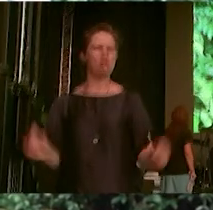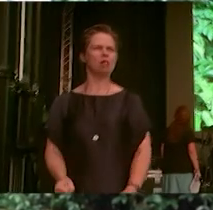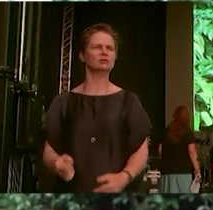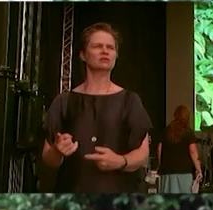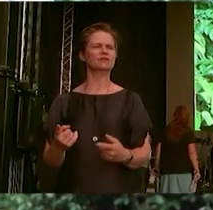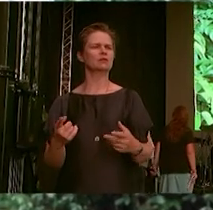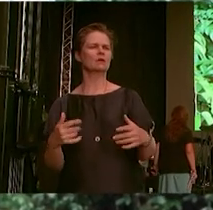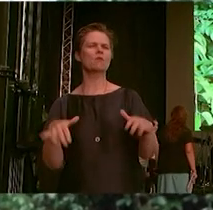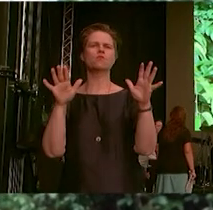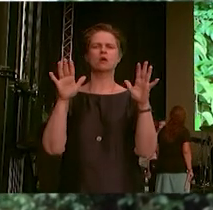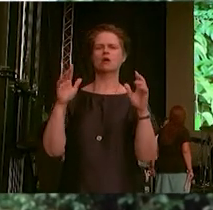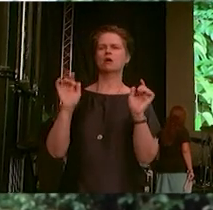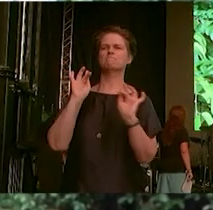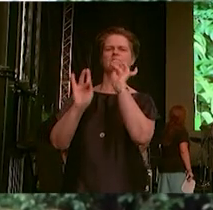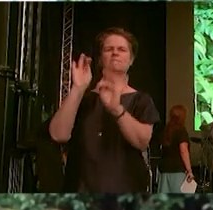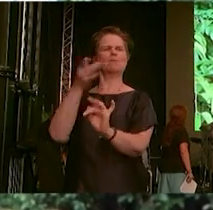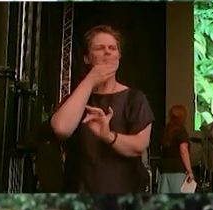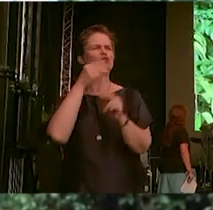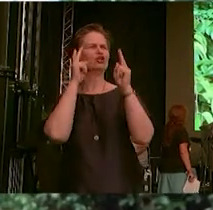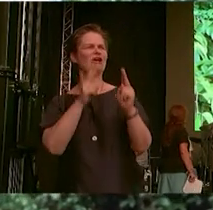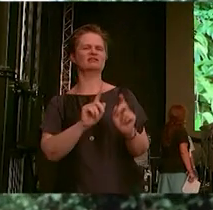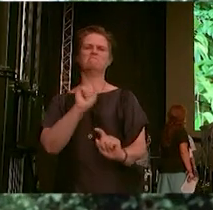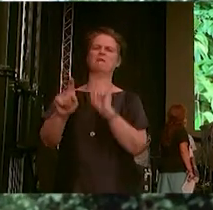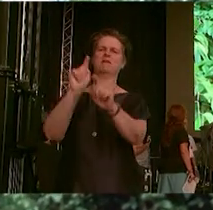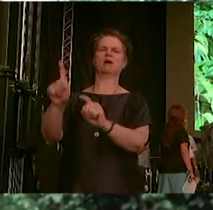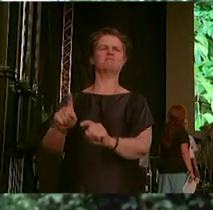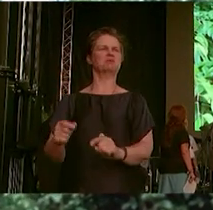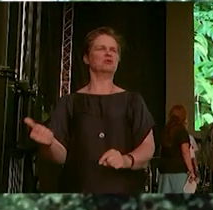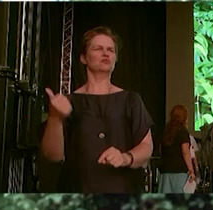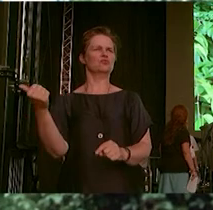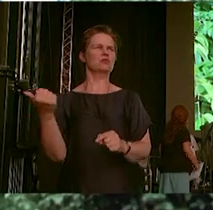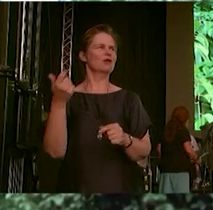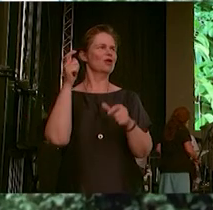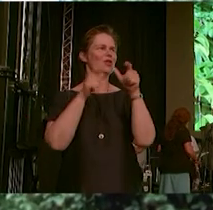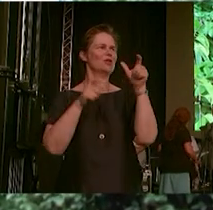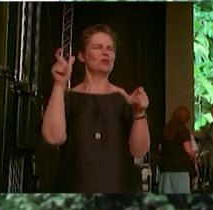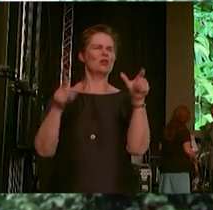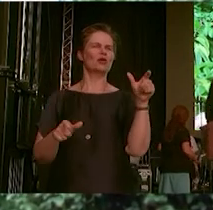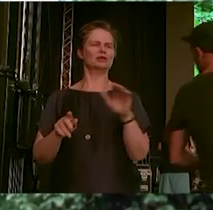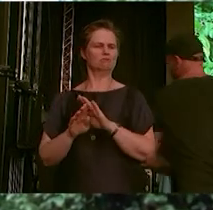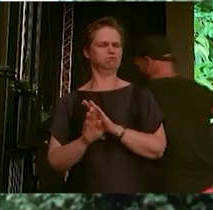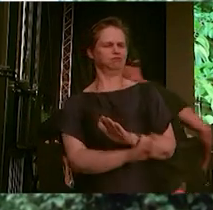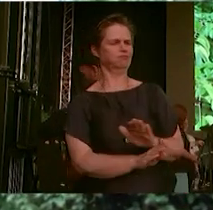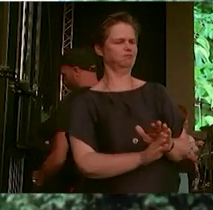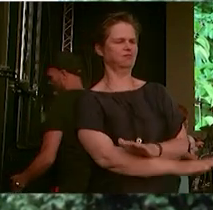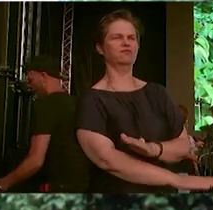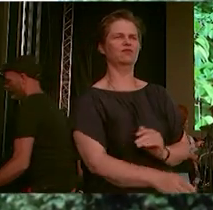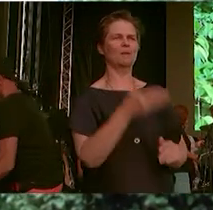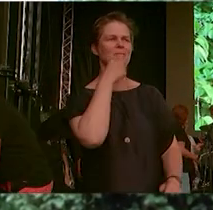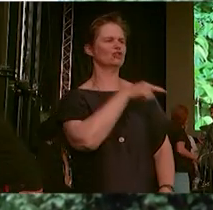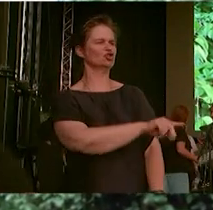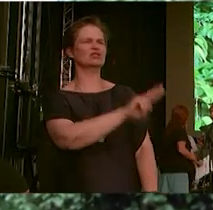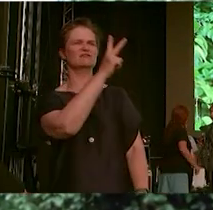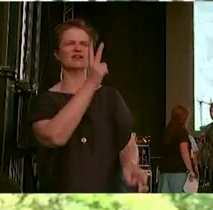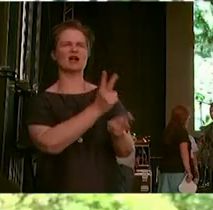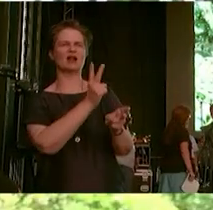sich unmenschlich zu äußern, gegen Menschenrechte zu sein, Leute niederzumachen, Leute Menschen als Menschen zweiter Klasse zu